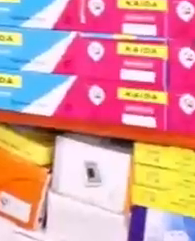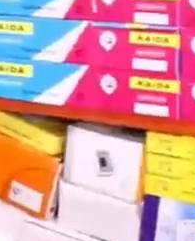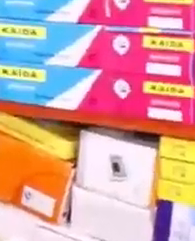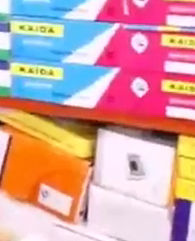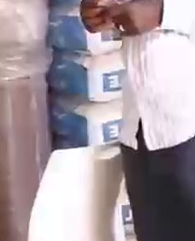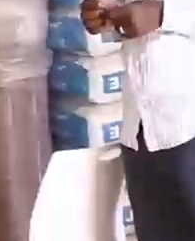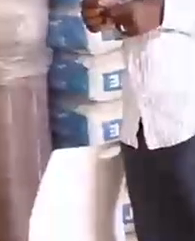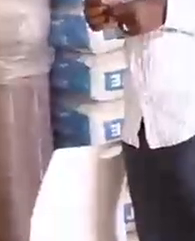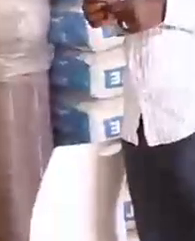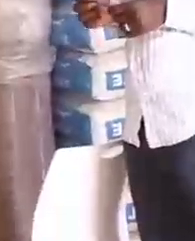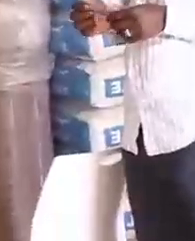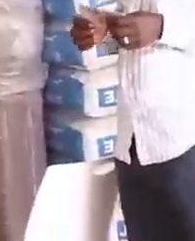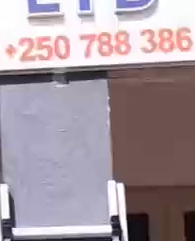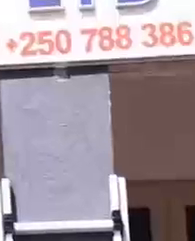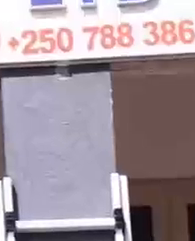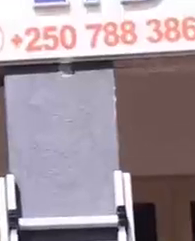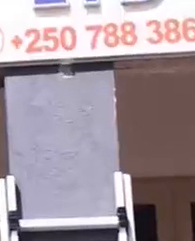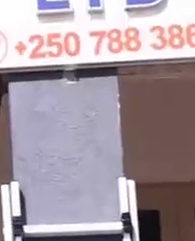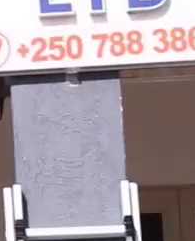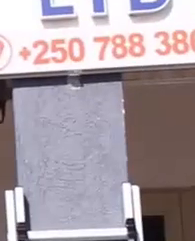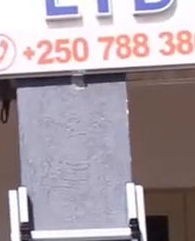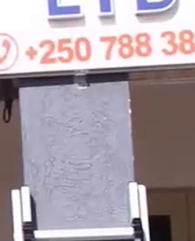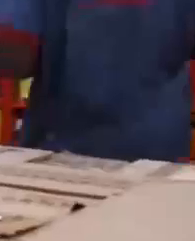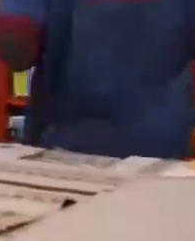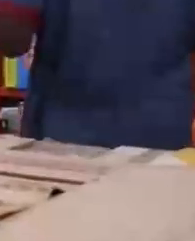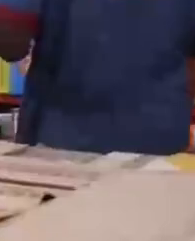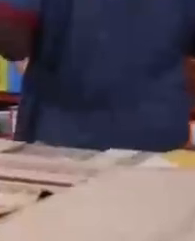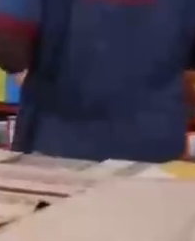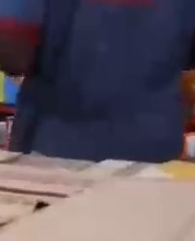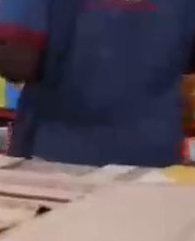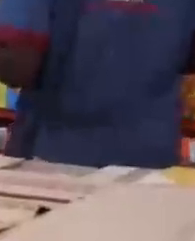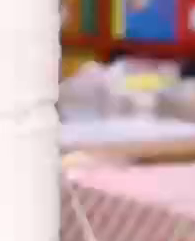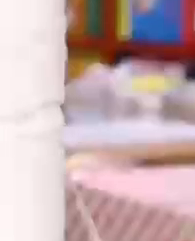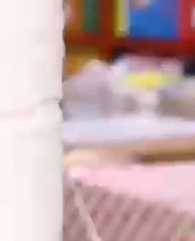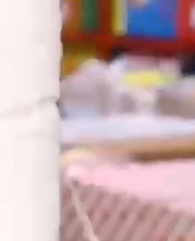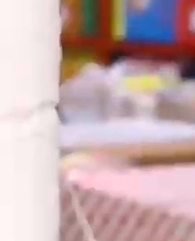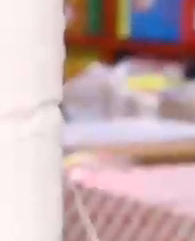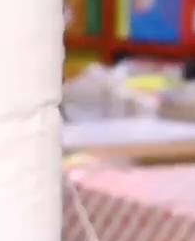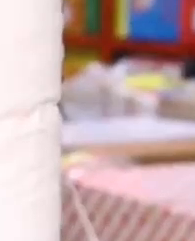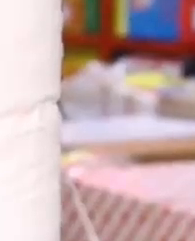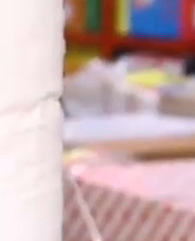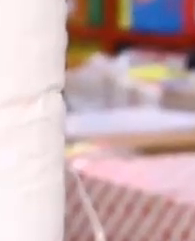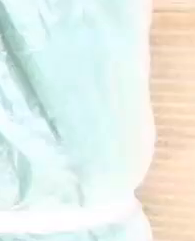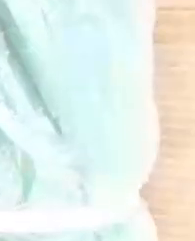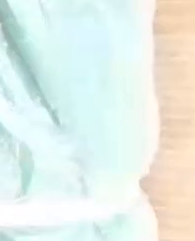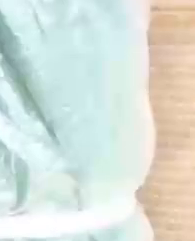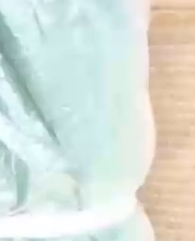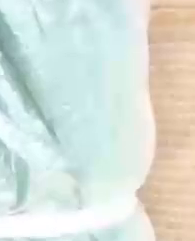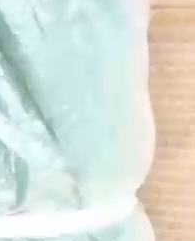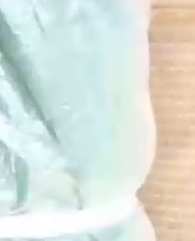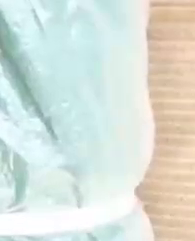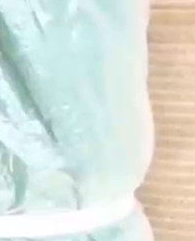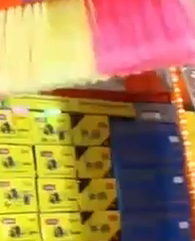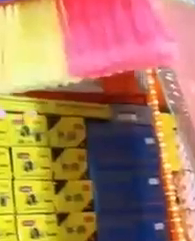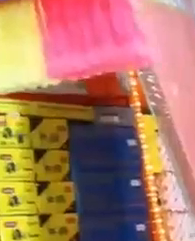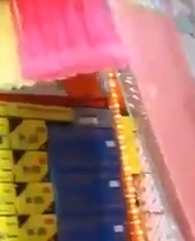dukomeze mu nzira y'iterambere na Liva Trading Limited. Ntibikiri ngombwa kujya kurangura imahanga ibicuruzwa bitandukanye bya kenkayori. Ku